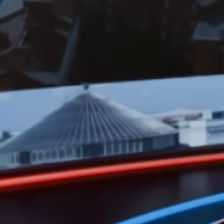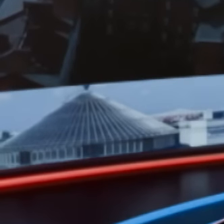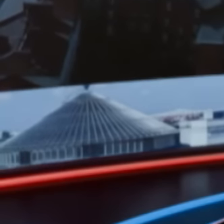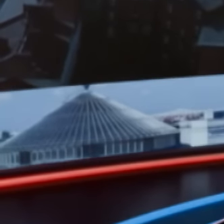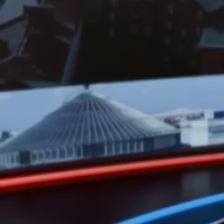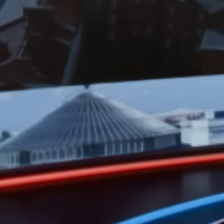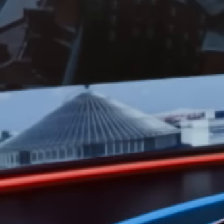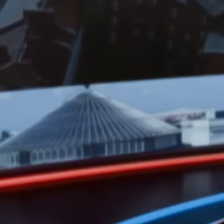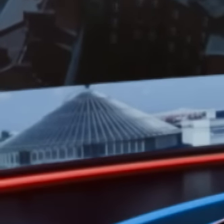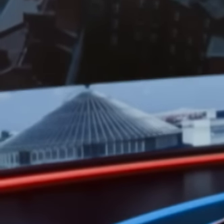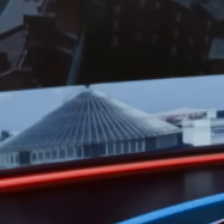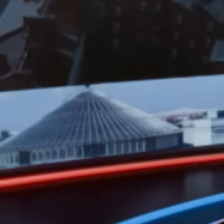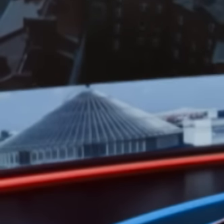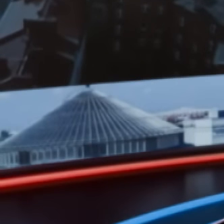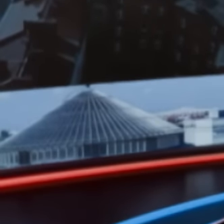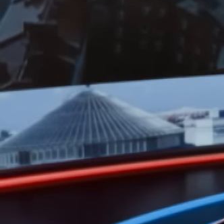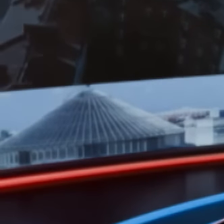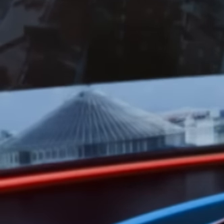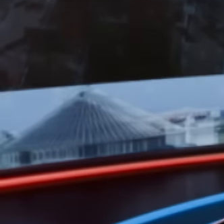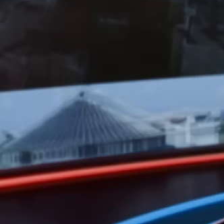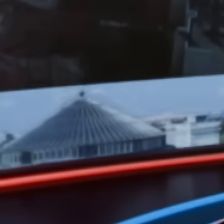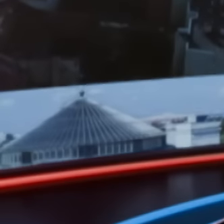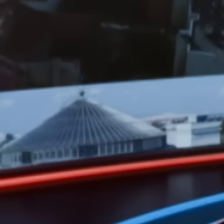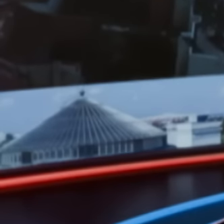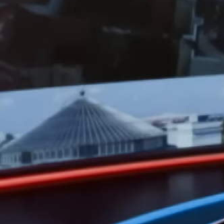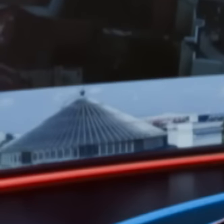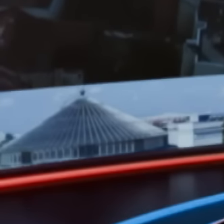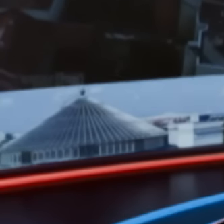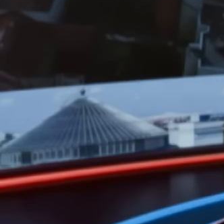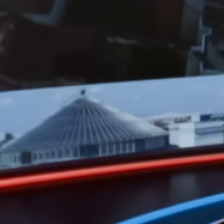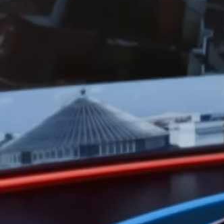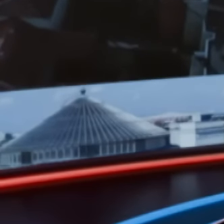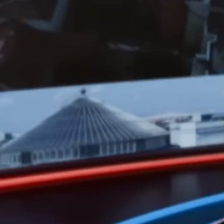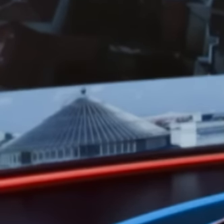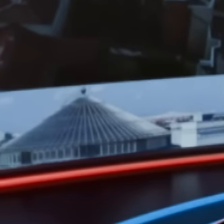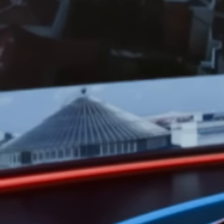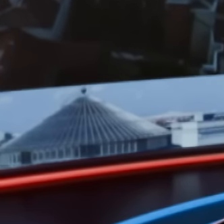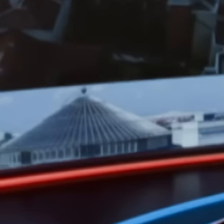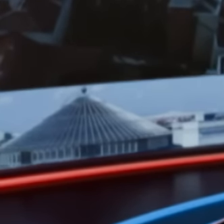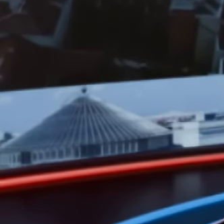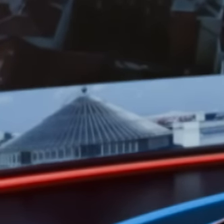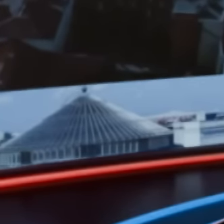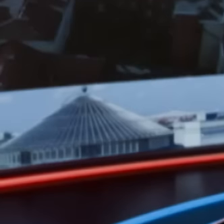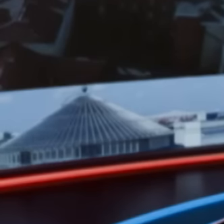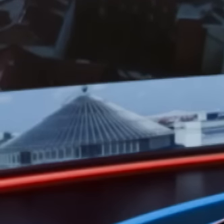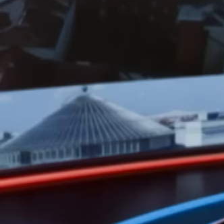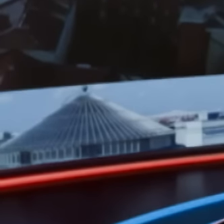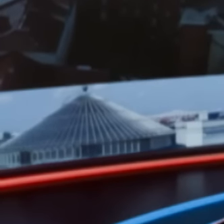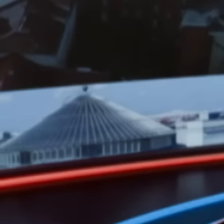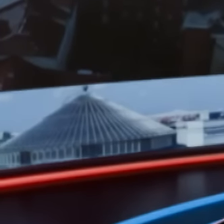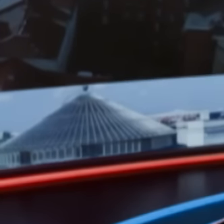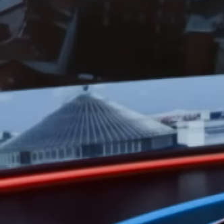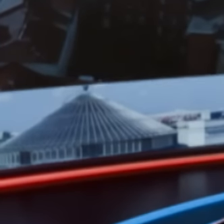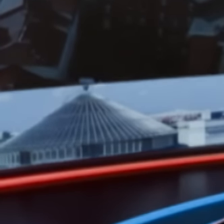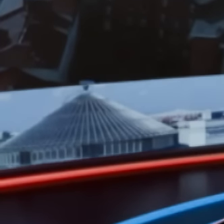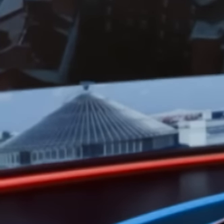zostanie oskarżona o współpracę z Putinem, a Donald Tusk u nas uda, że nigdy nie powiedział, że chce dialogu z Rosją taką, jaka ona jest.